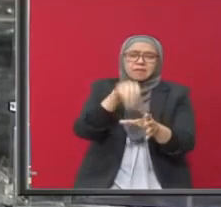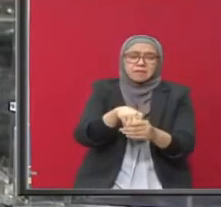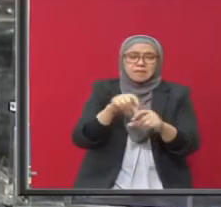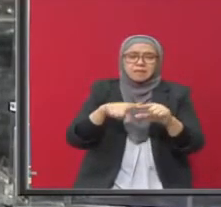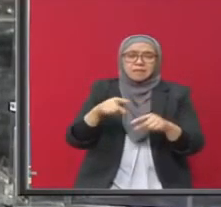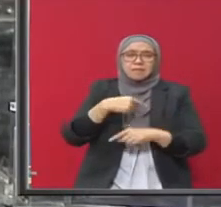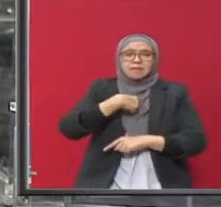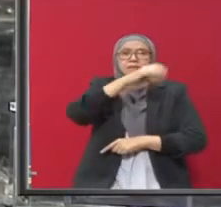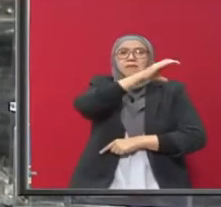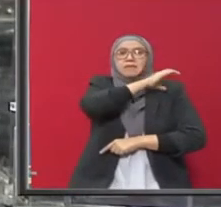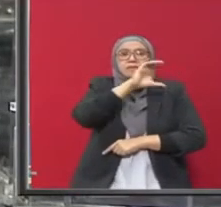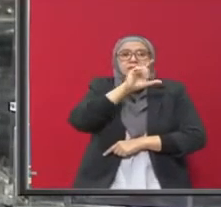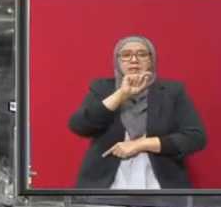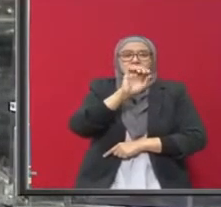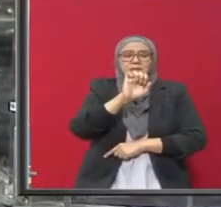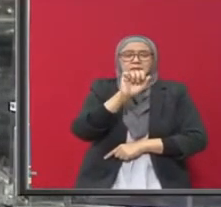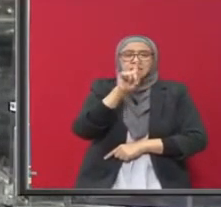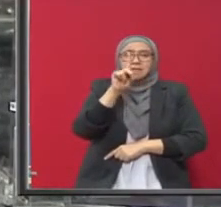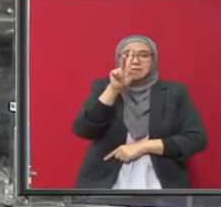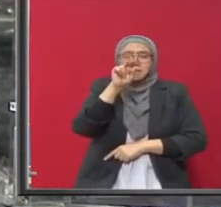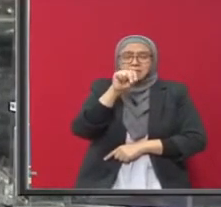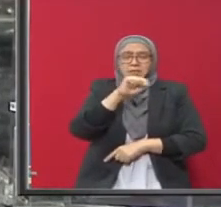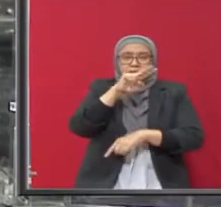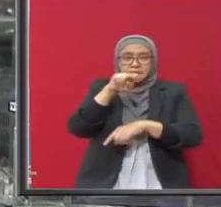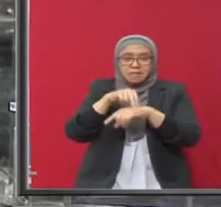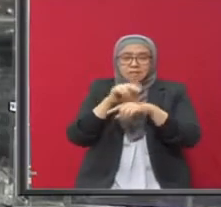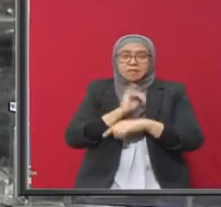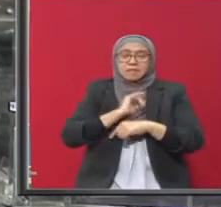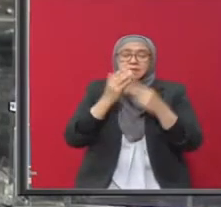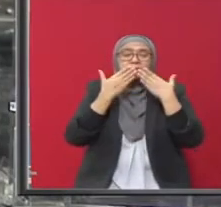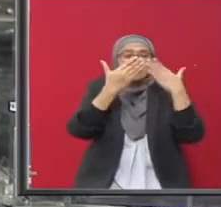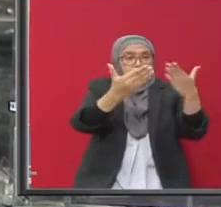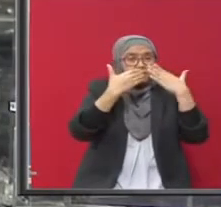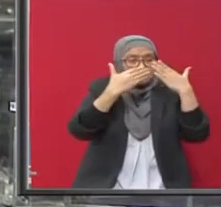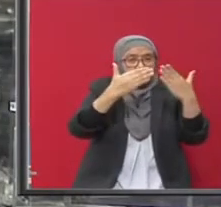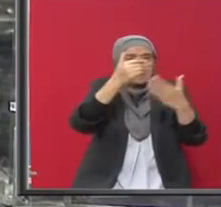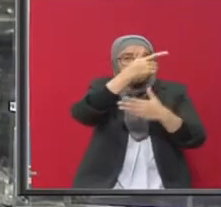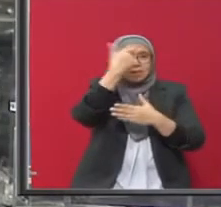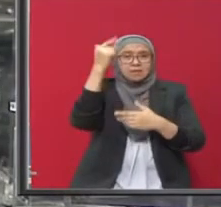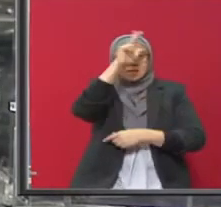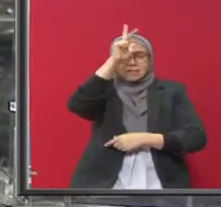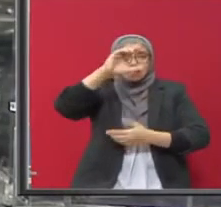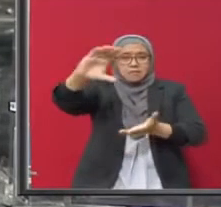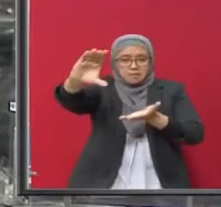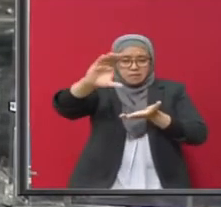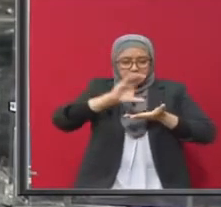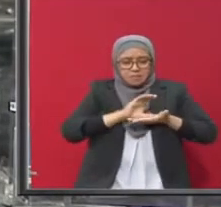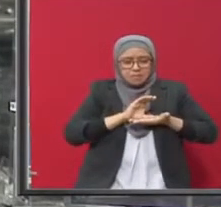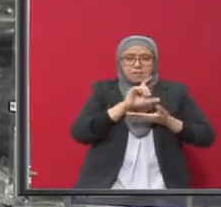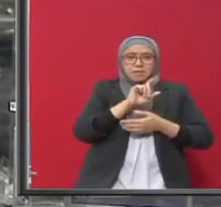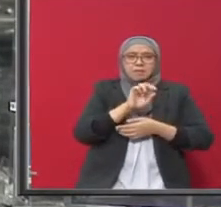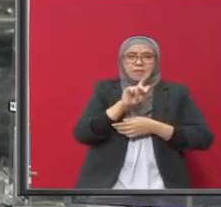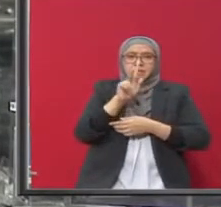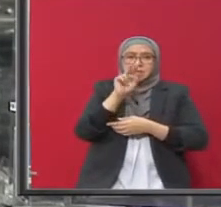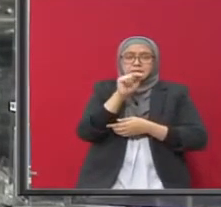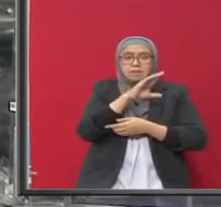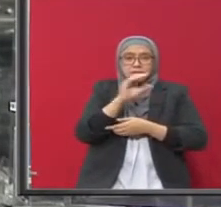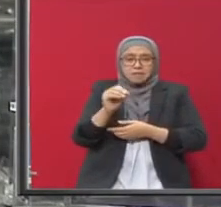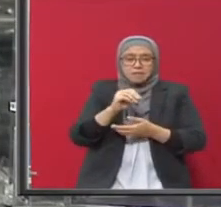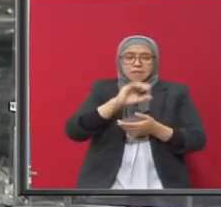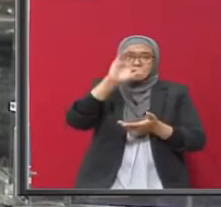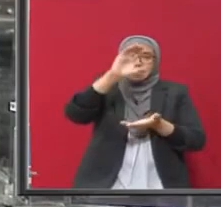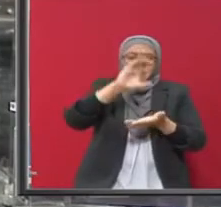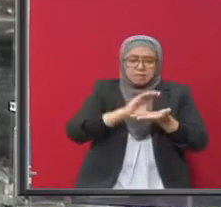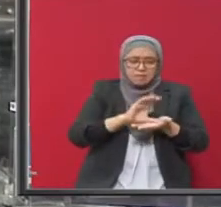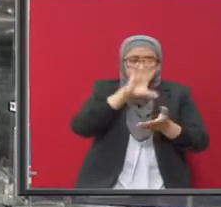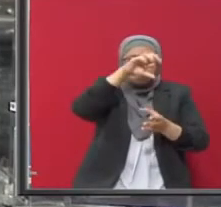hari ini yang telah memperuntukkan satu jumlah yang besar kepada tekun dan Belanjawan kali ini. Malah peruntukan tersebut merangkumi